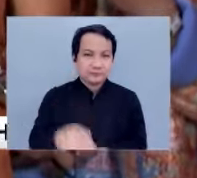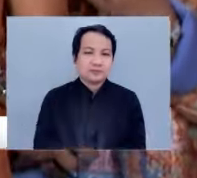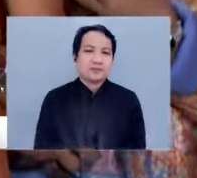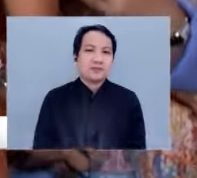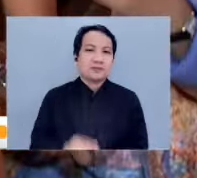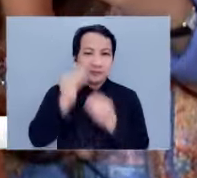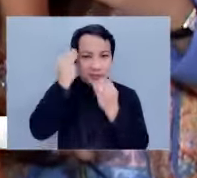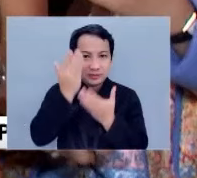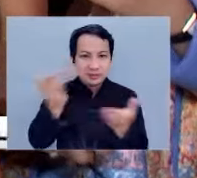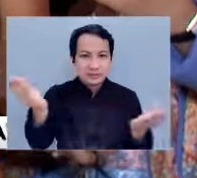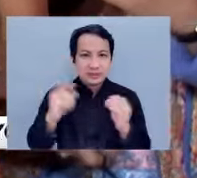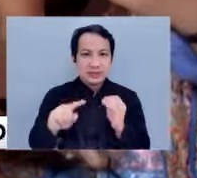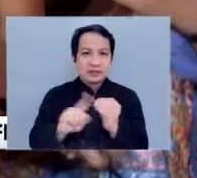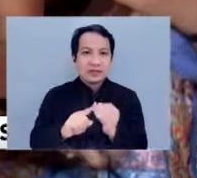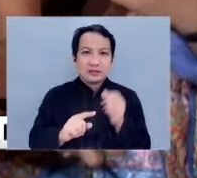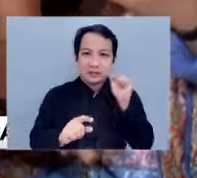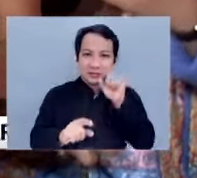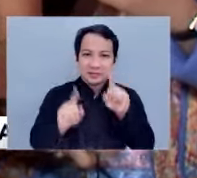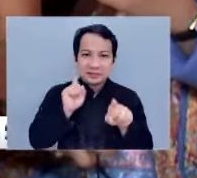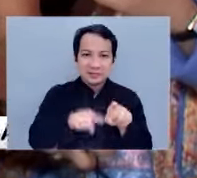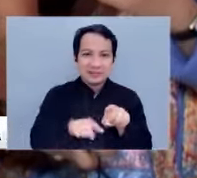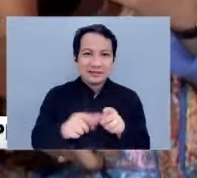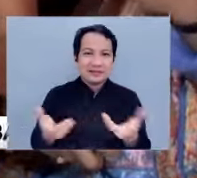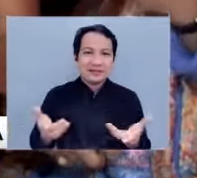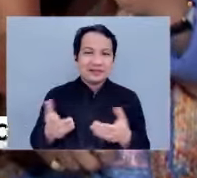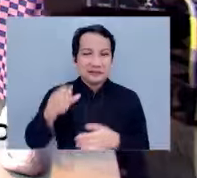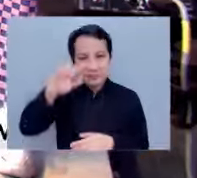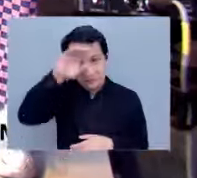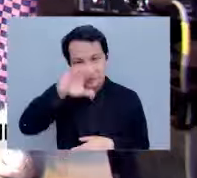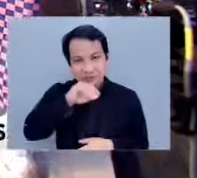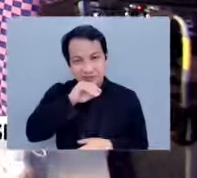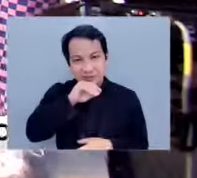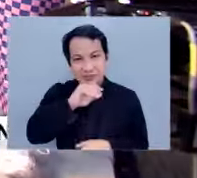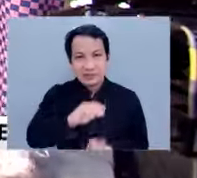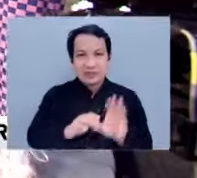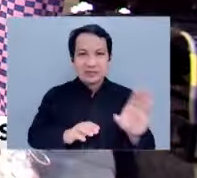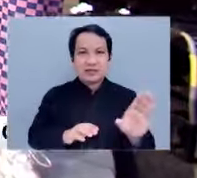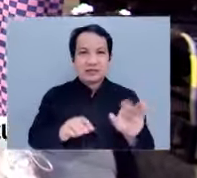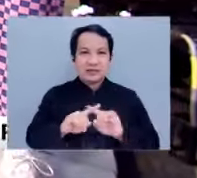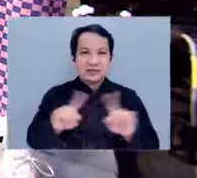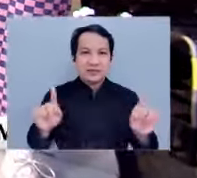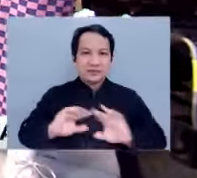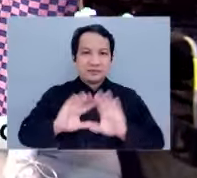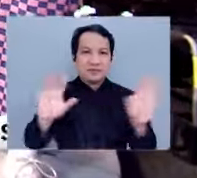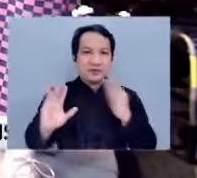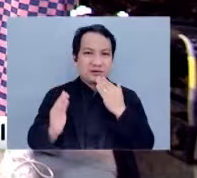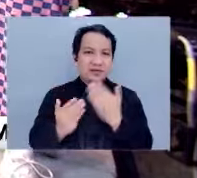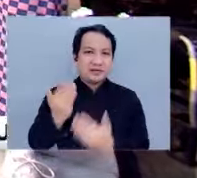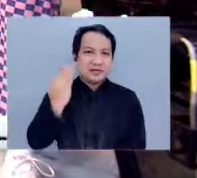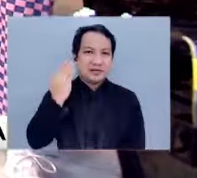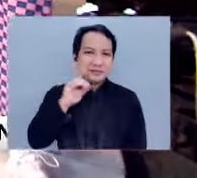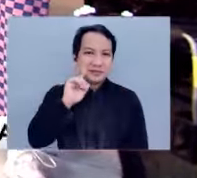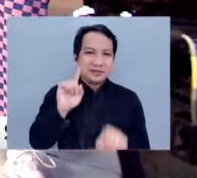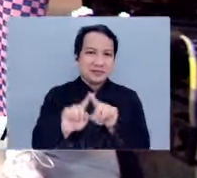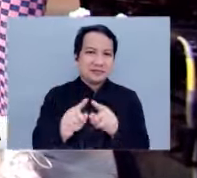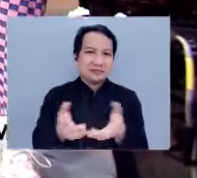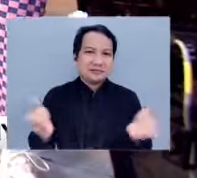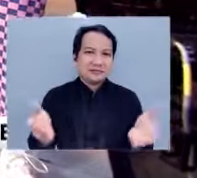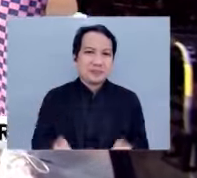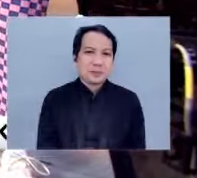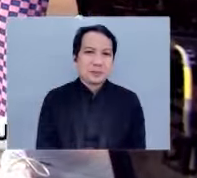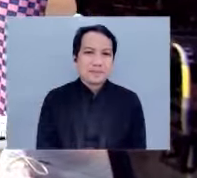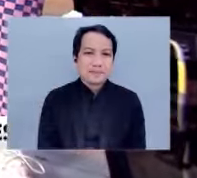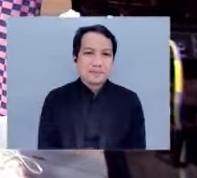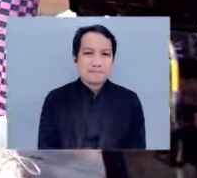namin sa inyo, mga ate, kuya, nanay, tatay, lolo at lola at mga kaliwanag. Good morning, kapatid!